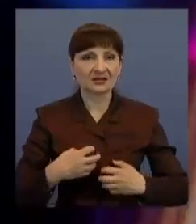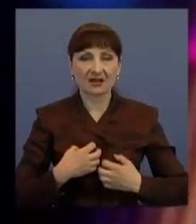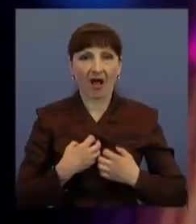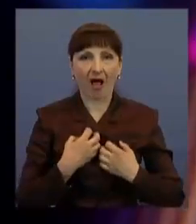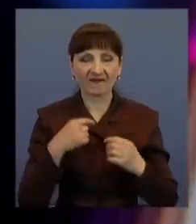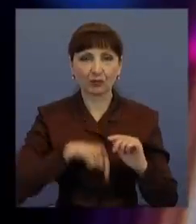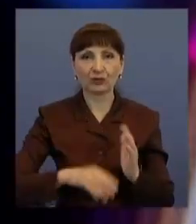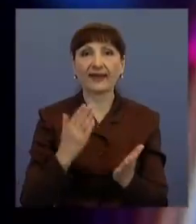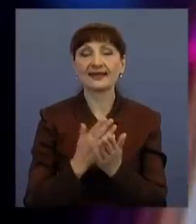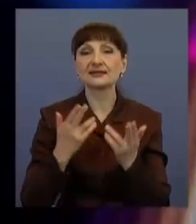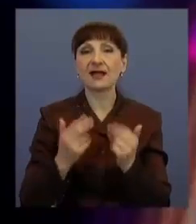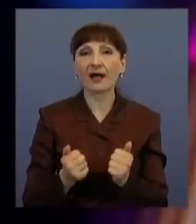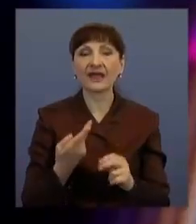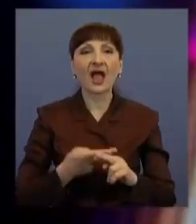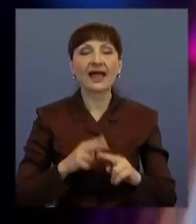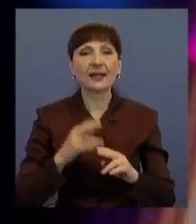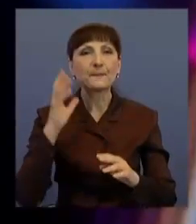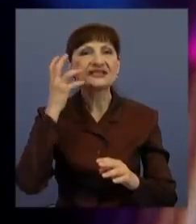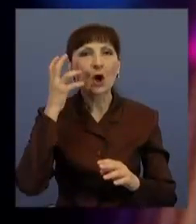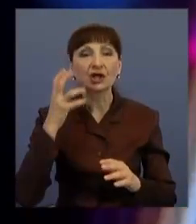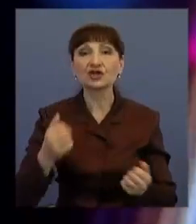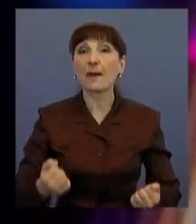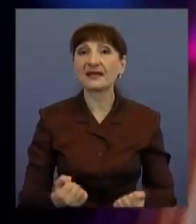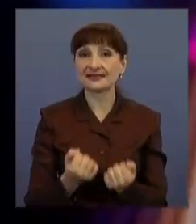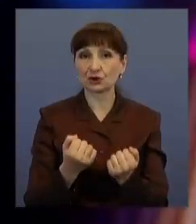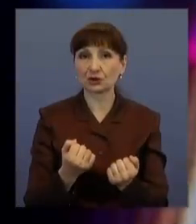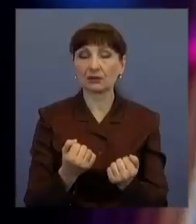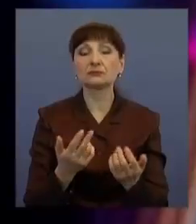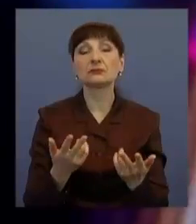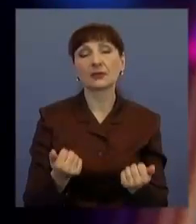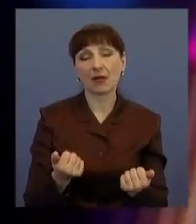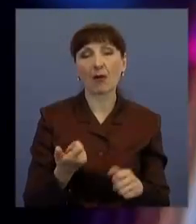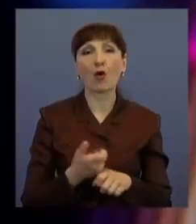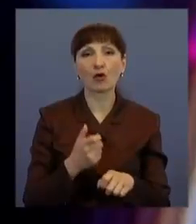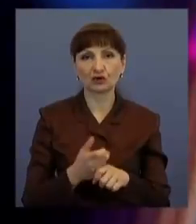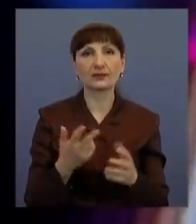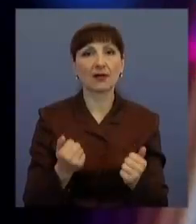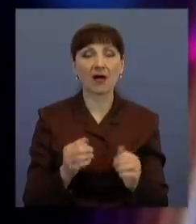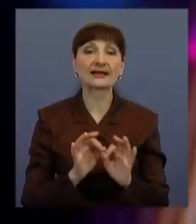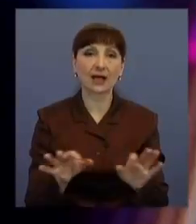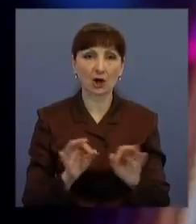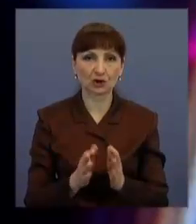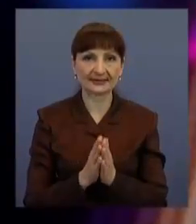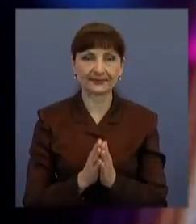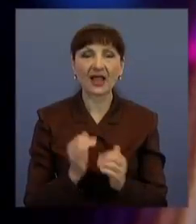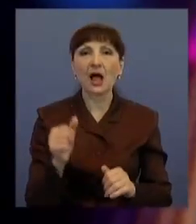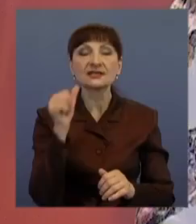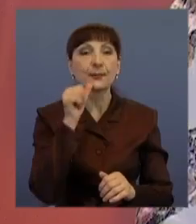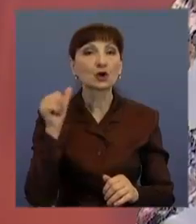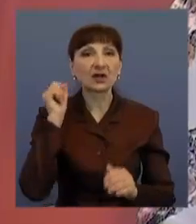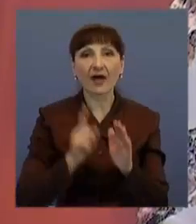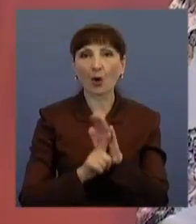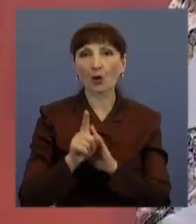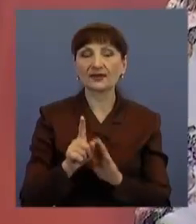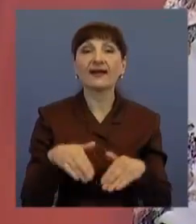сидел. Да. Мне кажется, это психологическая такая поддержка, да? Вот да, этот да, да, очень передач. Даже расскажите большая поддержка. Да, с прошлого года